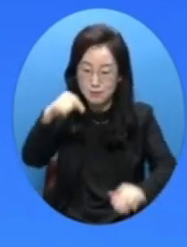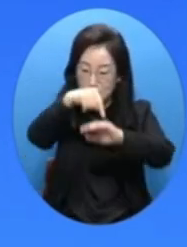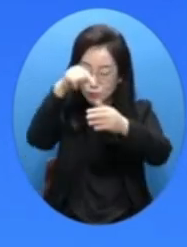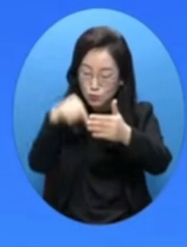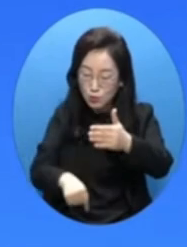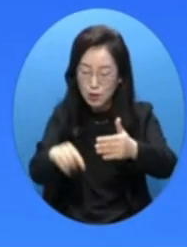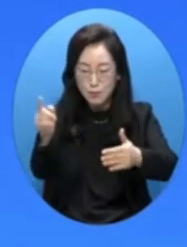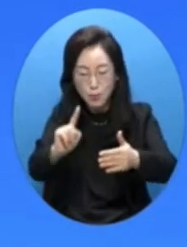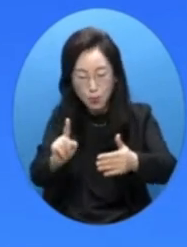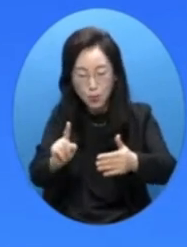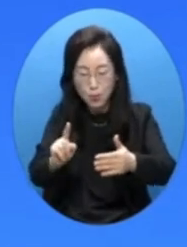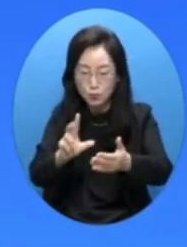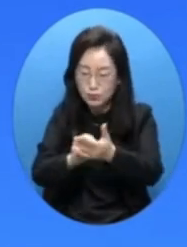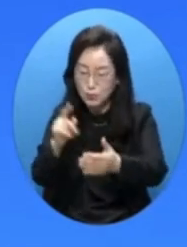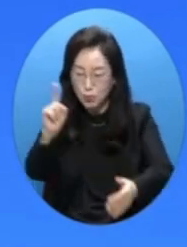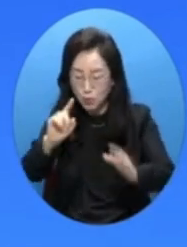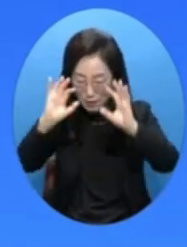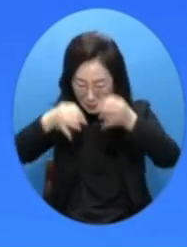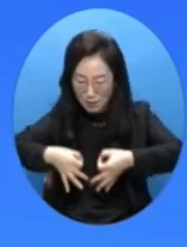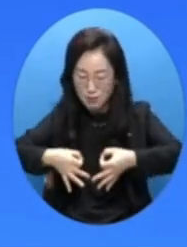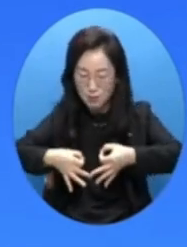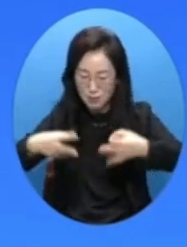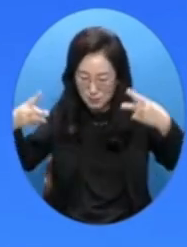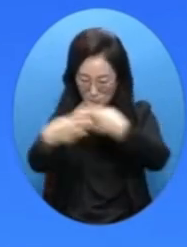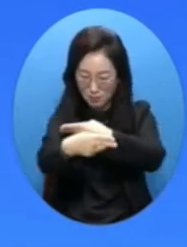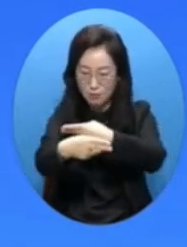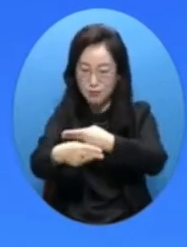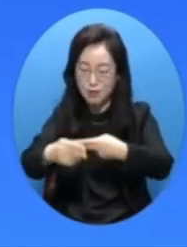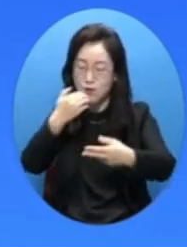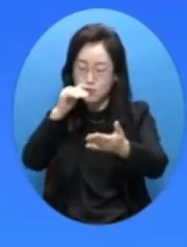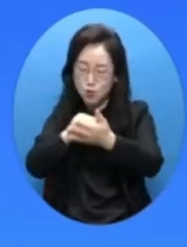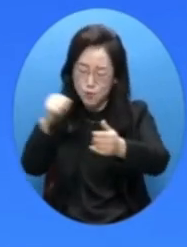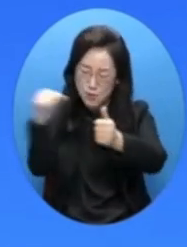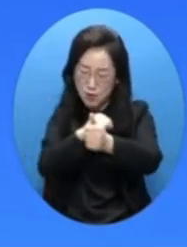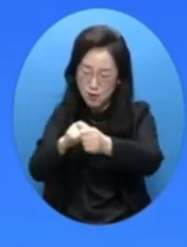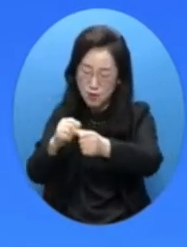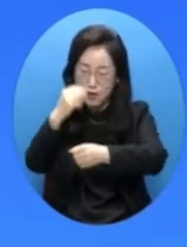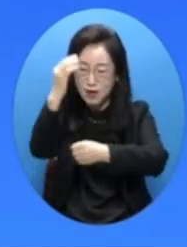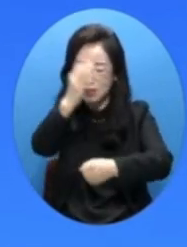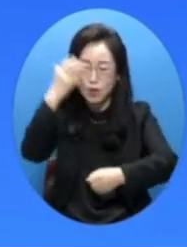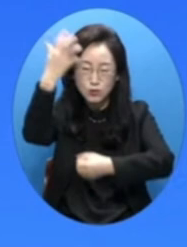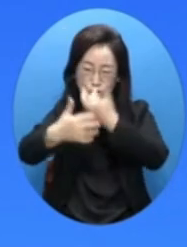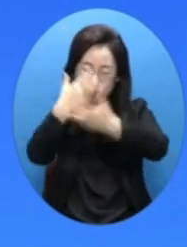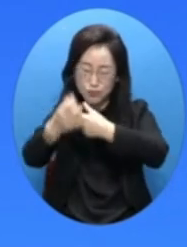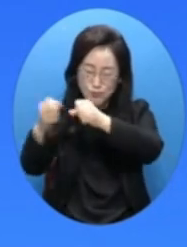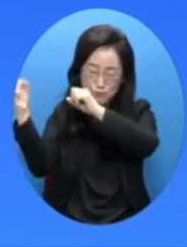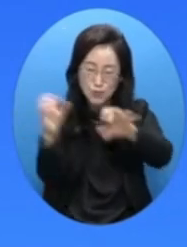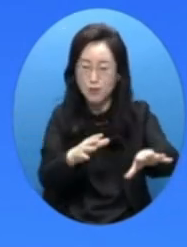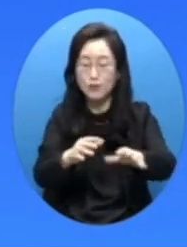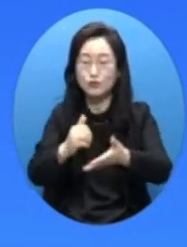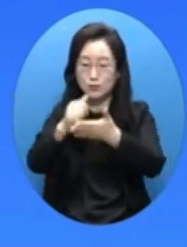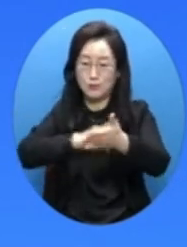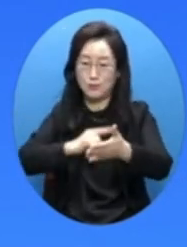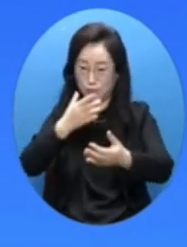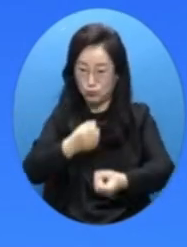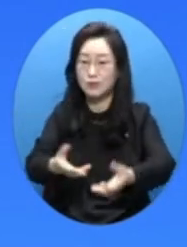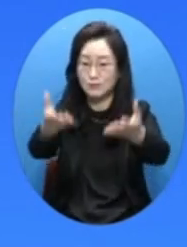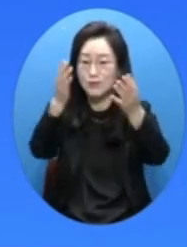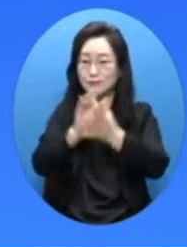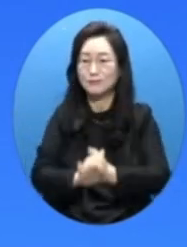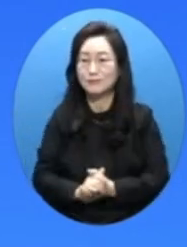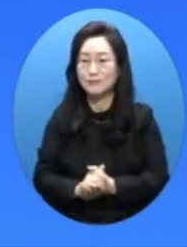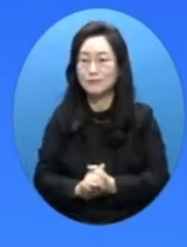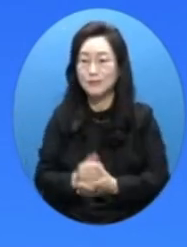아간이 무엇인가를 살펴보고 아가를 끌어내서 돌로 치고 성에 불로 태워 버리는 주님의 이름으로